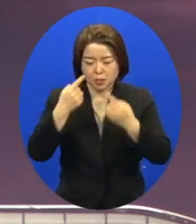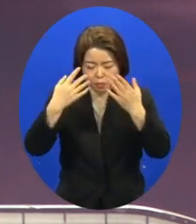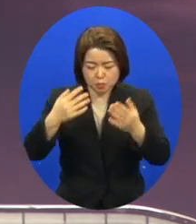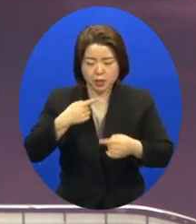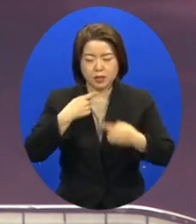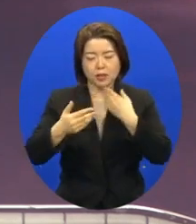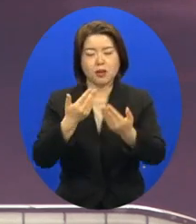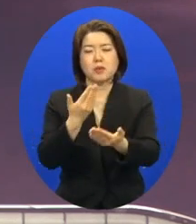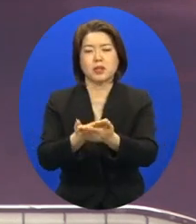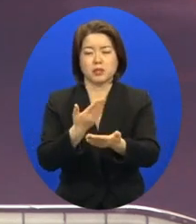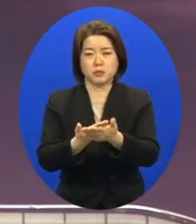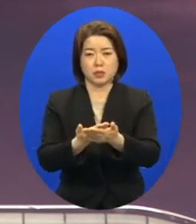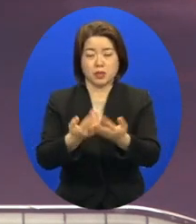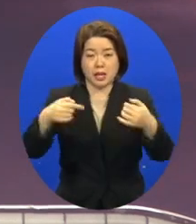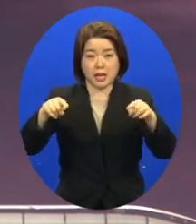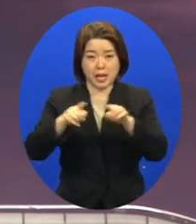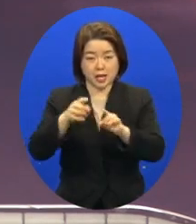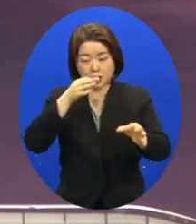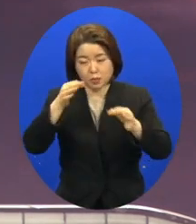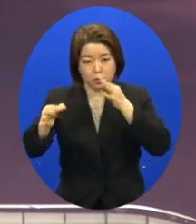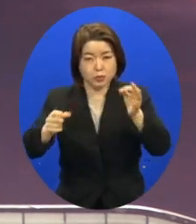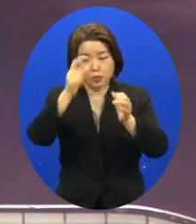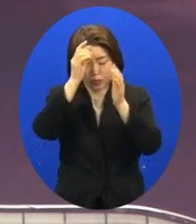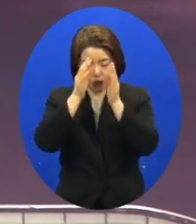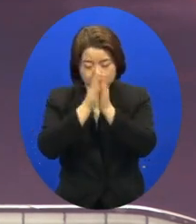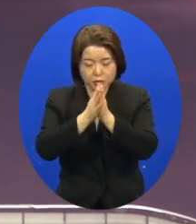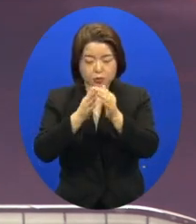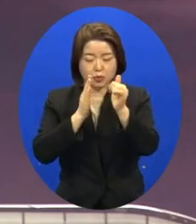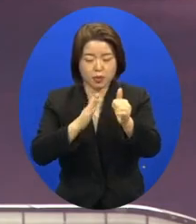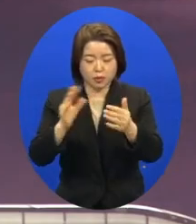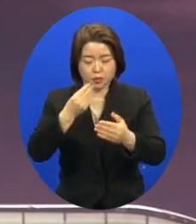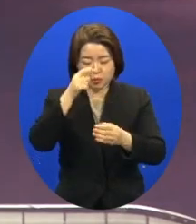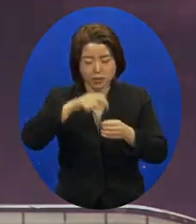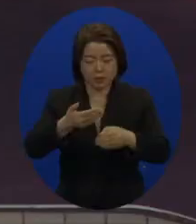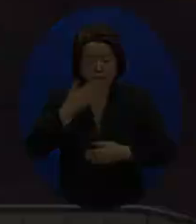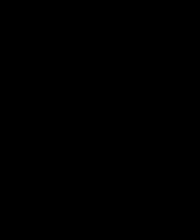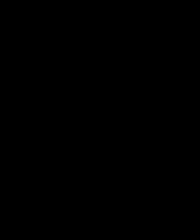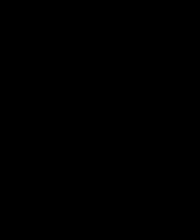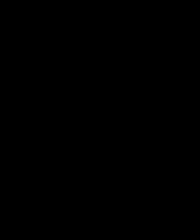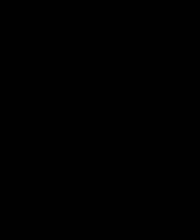해주옵소서. 우리 다 같이 통성으로 기도하시고 성찬을 받겠습니다.